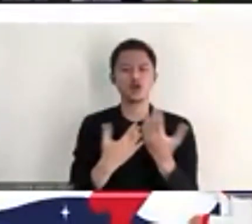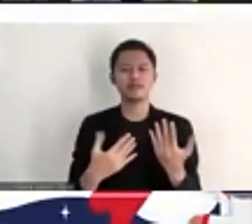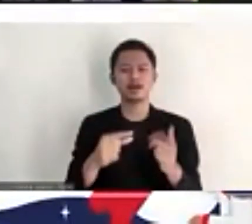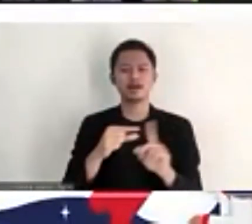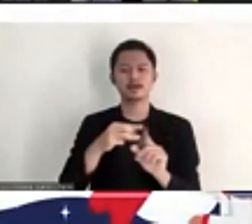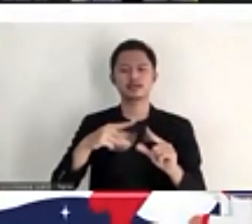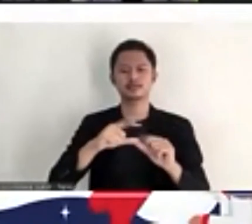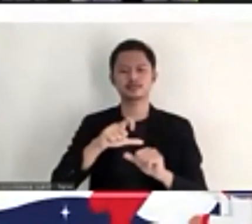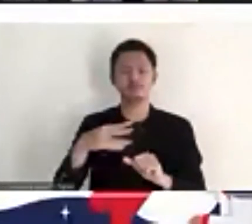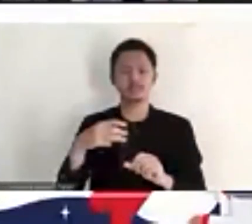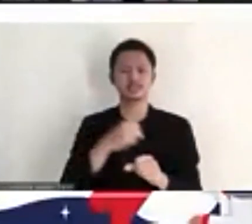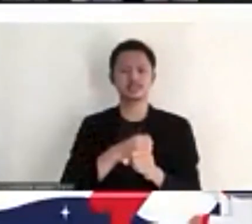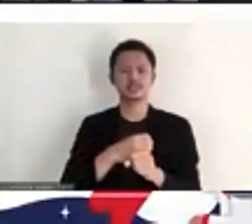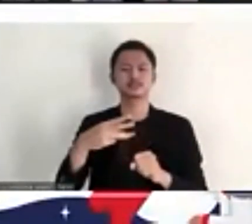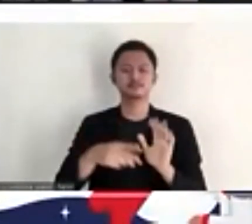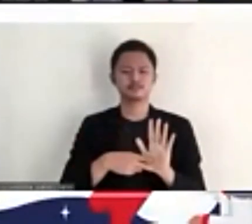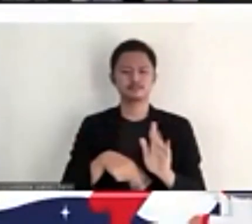bersama mosintuwu dan